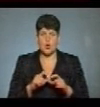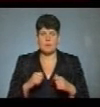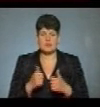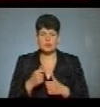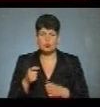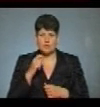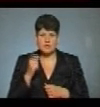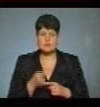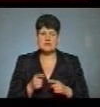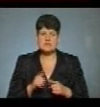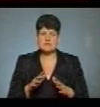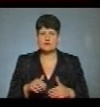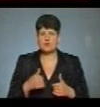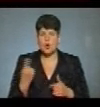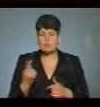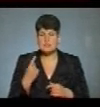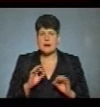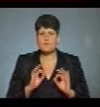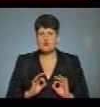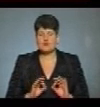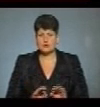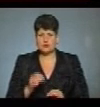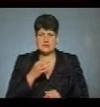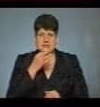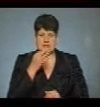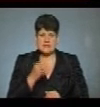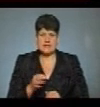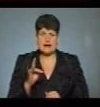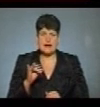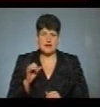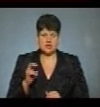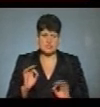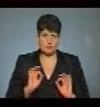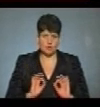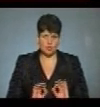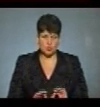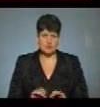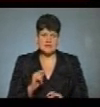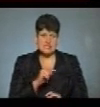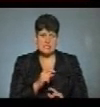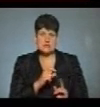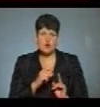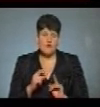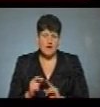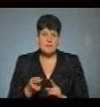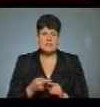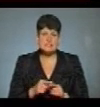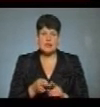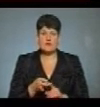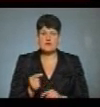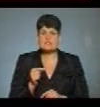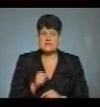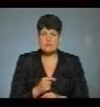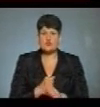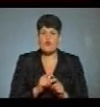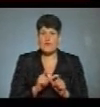цієї установи звернулася обласна прокуратура, повідомила речниця прокуратури Леся Гурецька. За її словами, це пов'язано з тим, що в